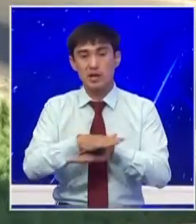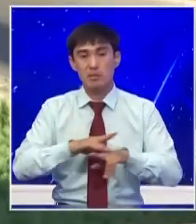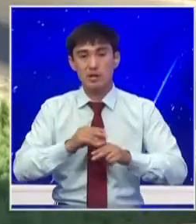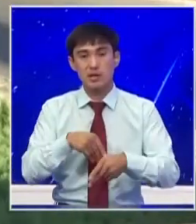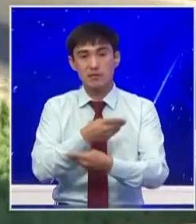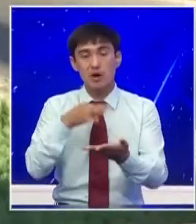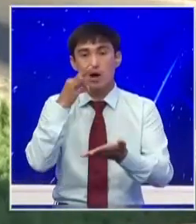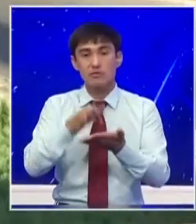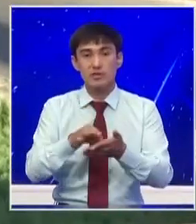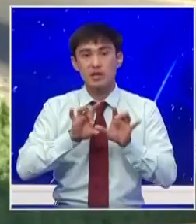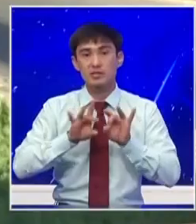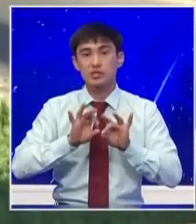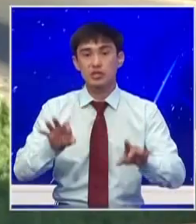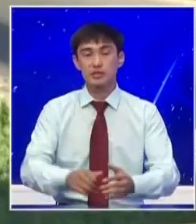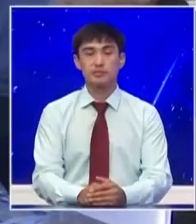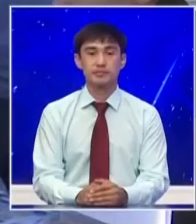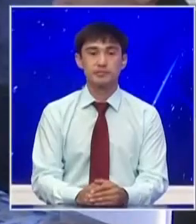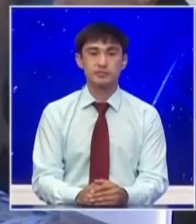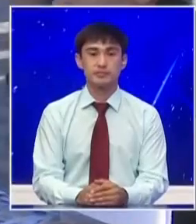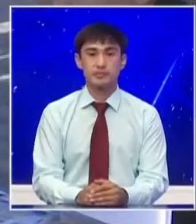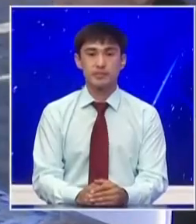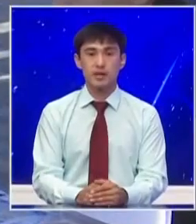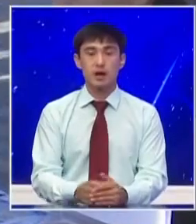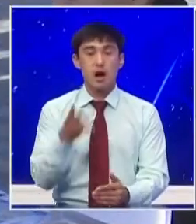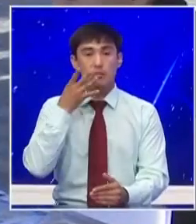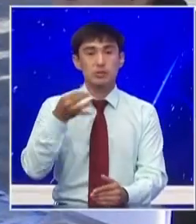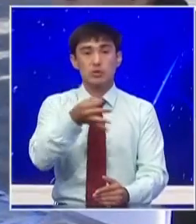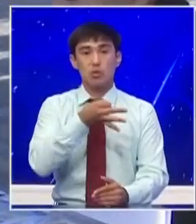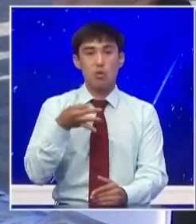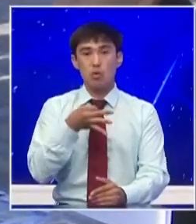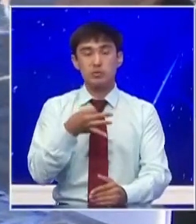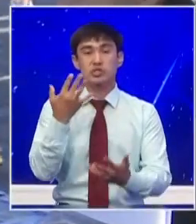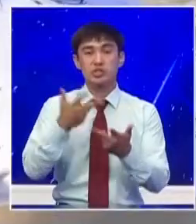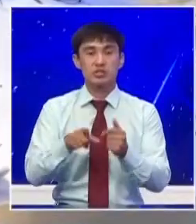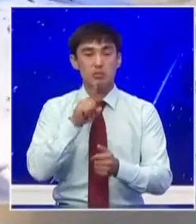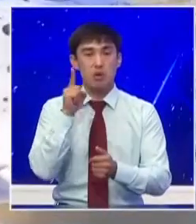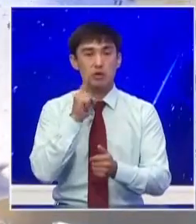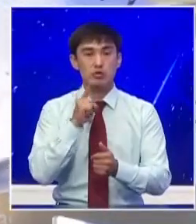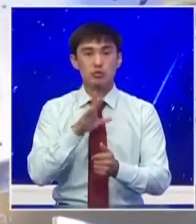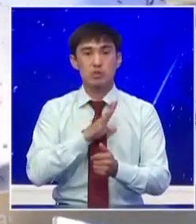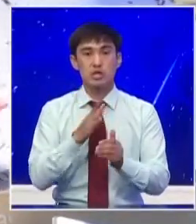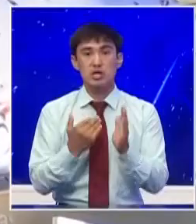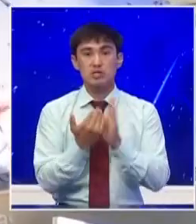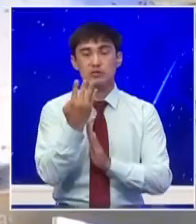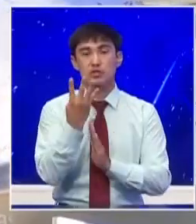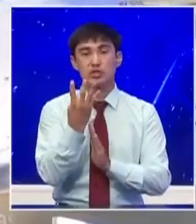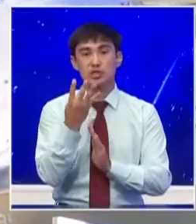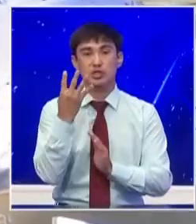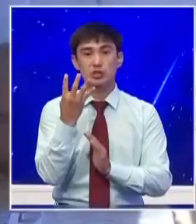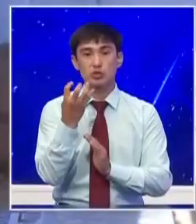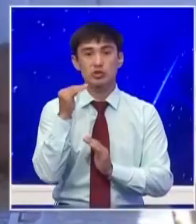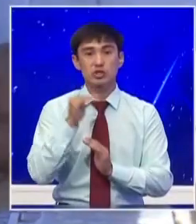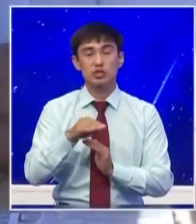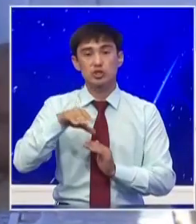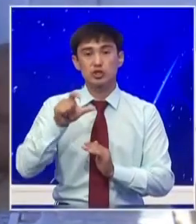раз даем ответы и разъяснения. Стоит отметить, в Алматинской области численность молодежи составляет свыше 400 тысяч человек.